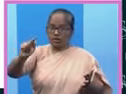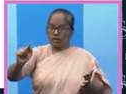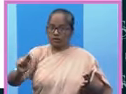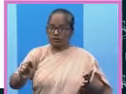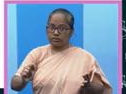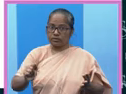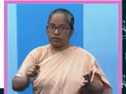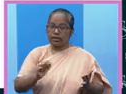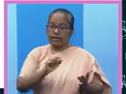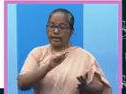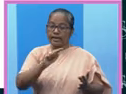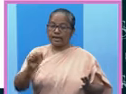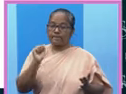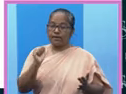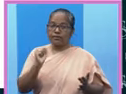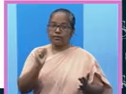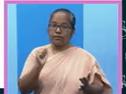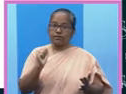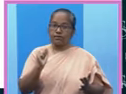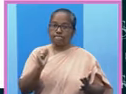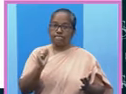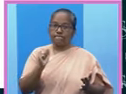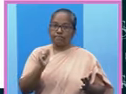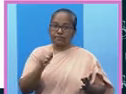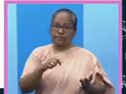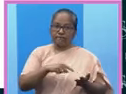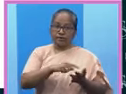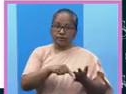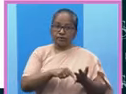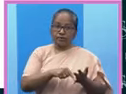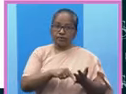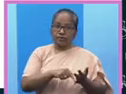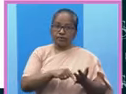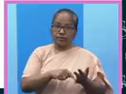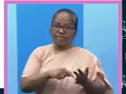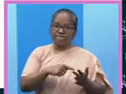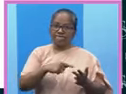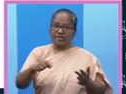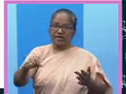இதனுடைய நீளம் என்னவாக இருக்கும், அதுதான் இந்த வட்டக்கோண பகுதியினுடைய வில்லின் நீளம்,